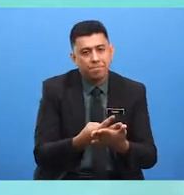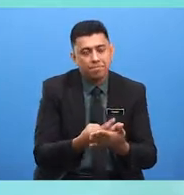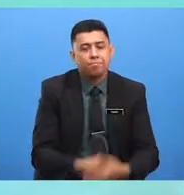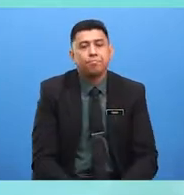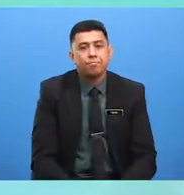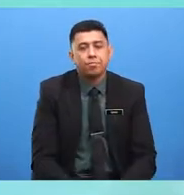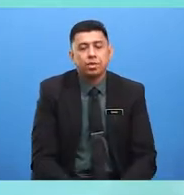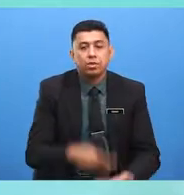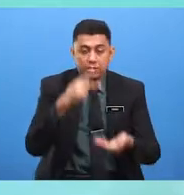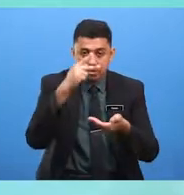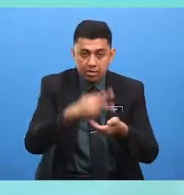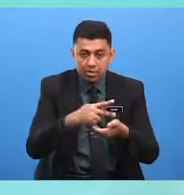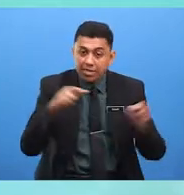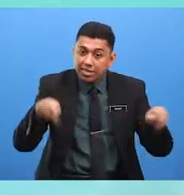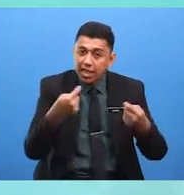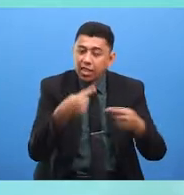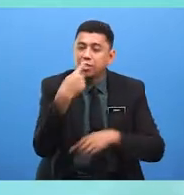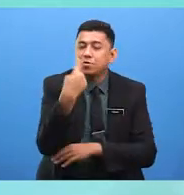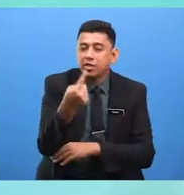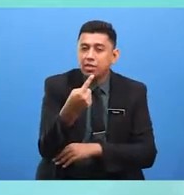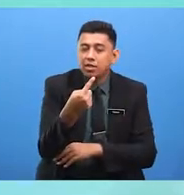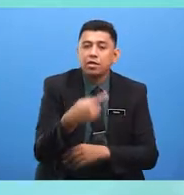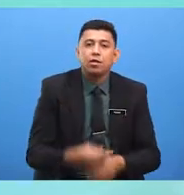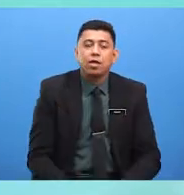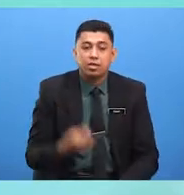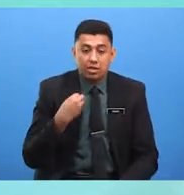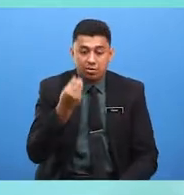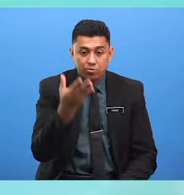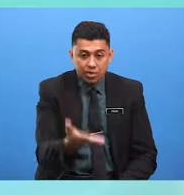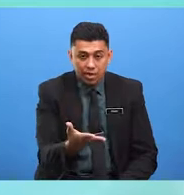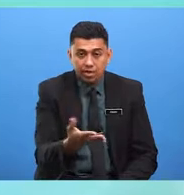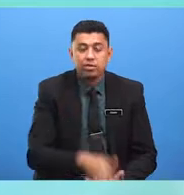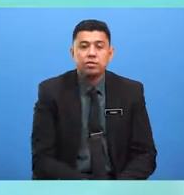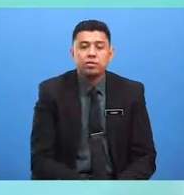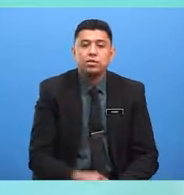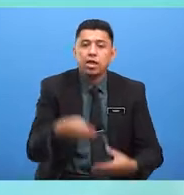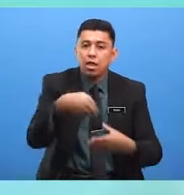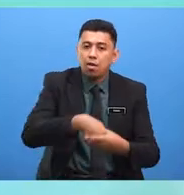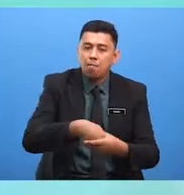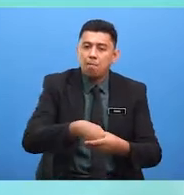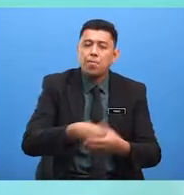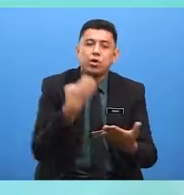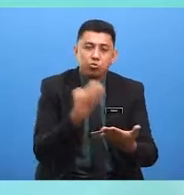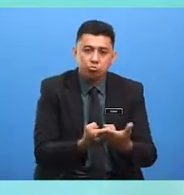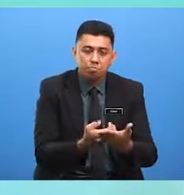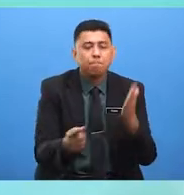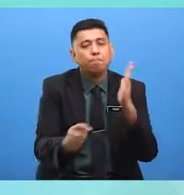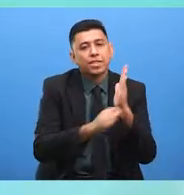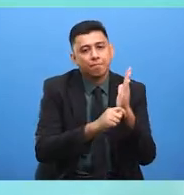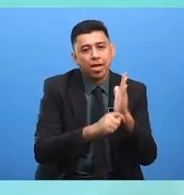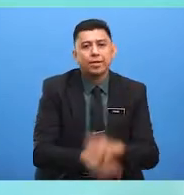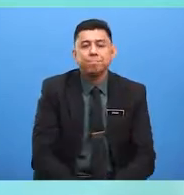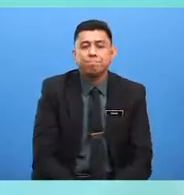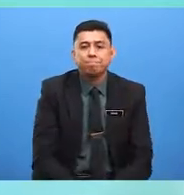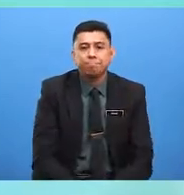desain dari Pakde tindakan tersebut penawaran uang atau aliran uang tunai dalam ekonomi akan bertambah